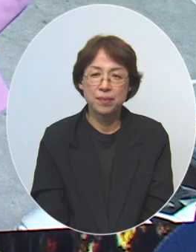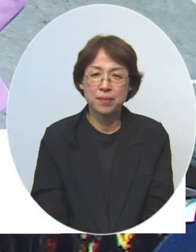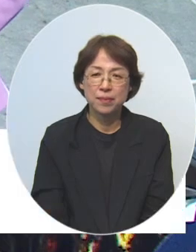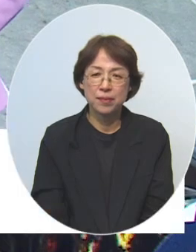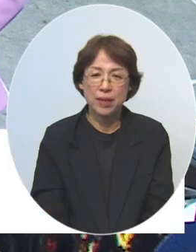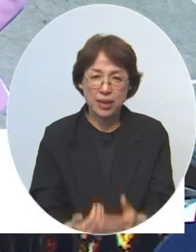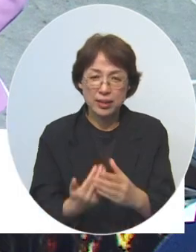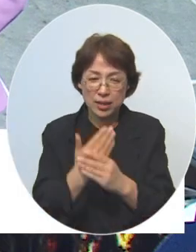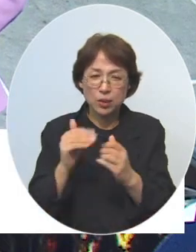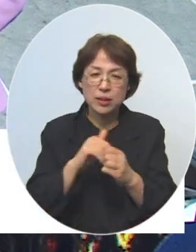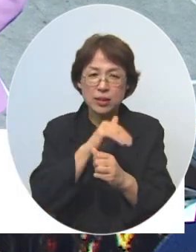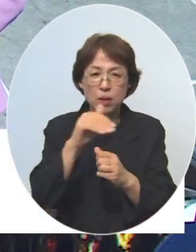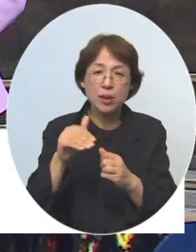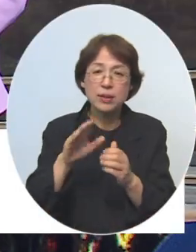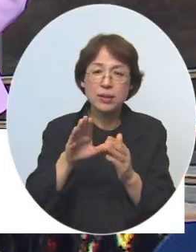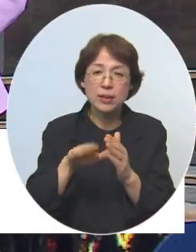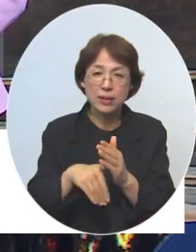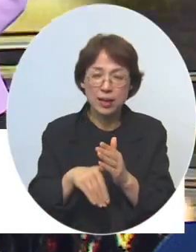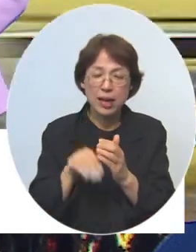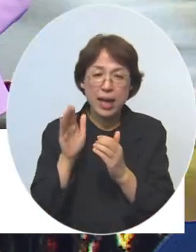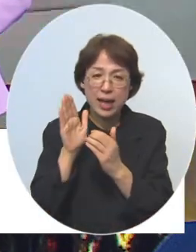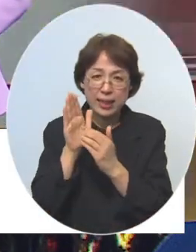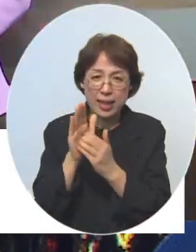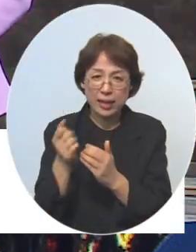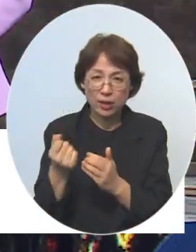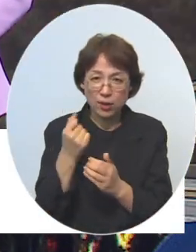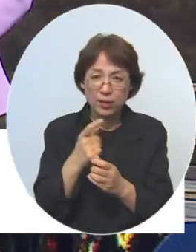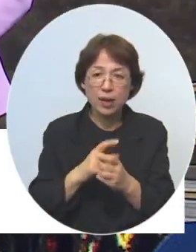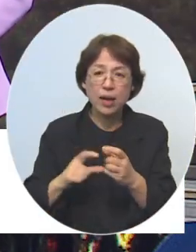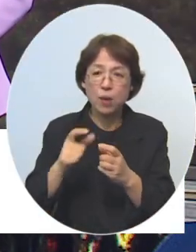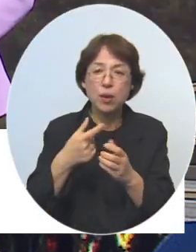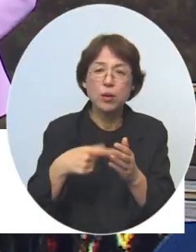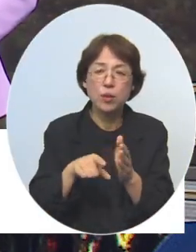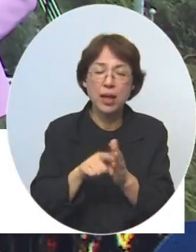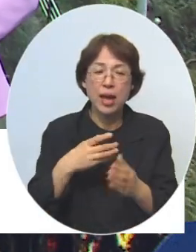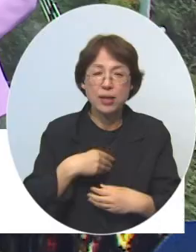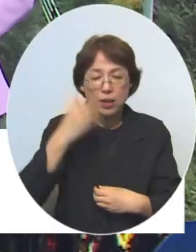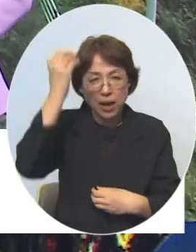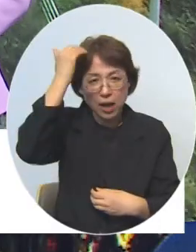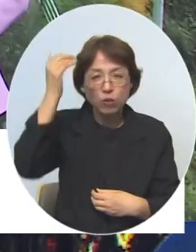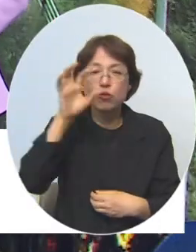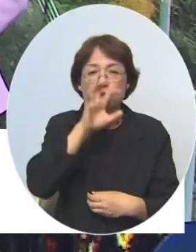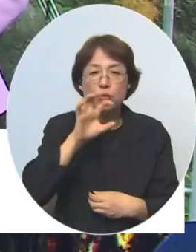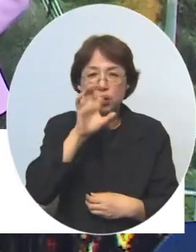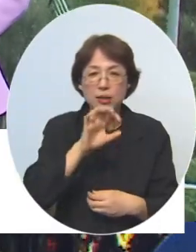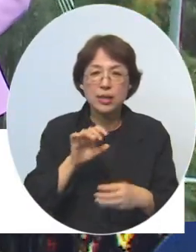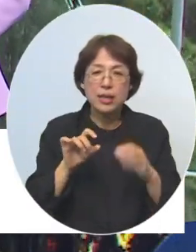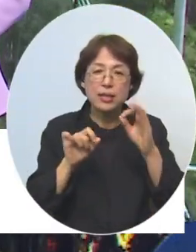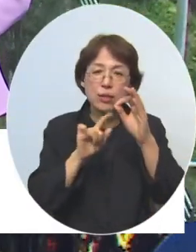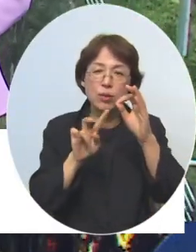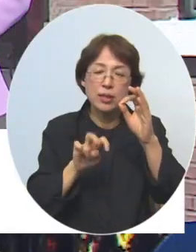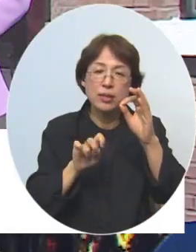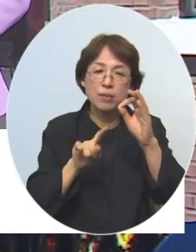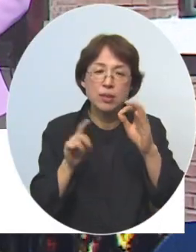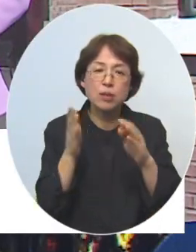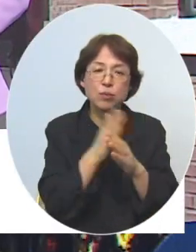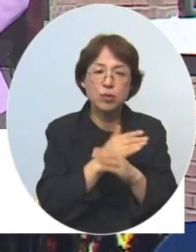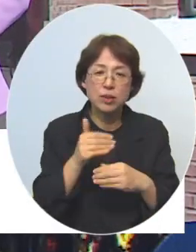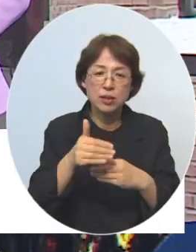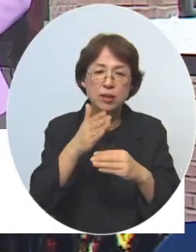재난 상황이 발생했을 때 대응 역량을 강화하기 위한 안전 한국 훈련이 지난 21일부터 진행되고